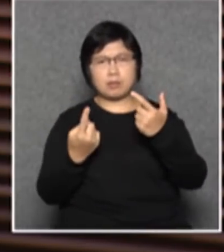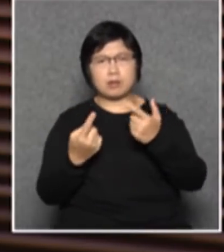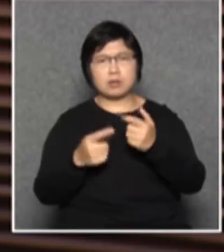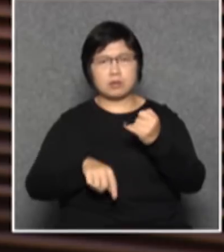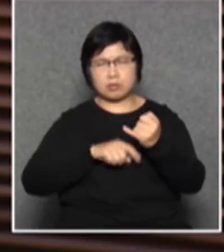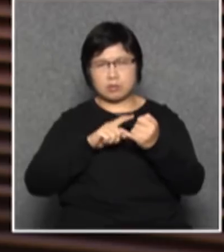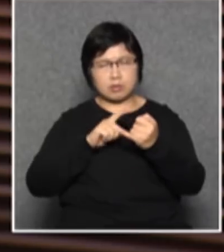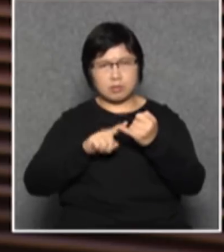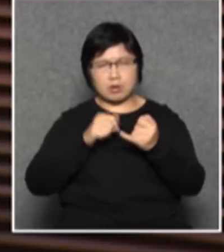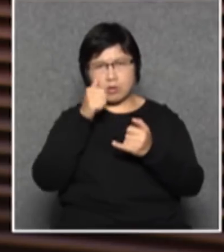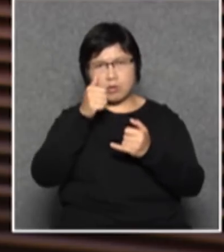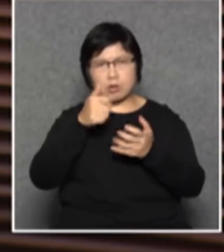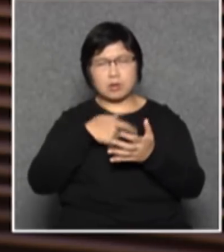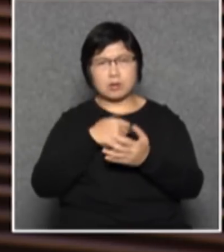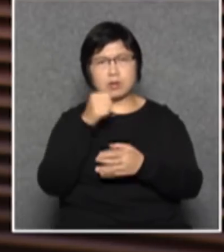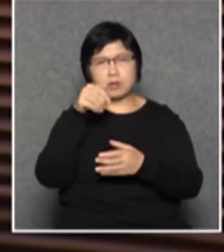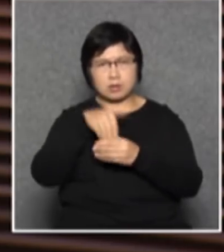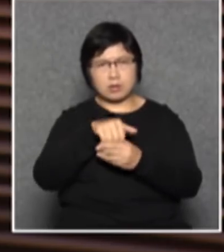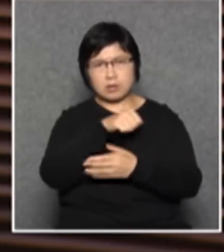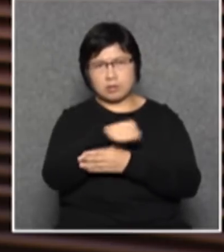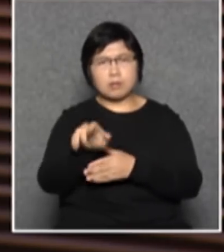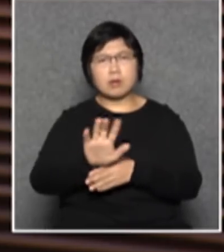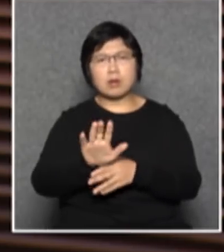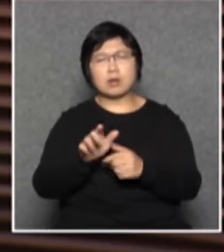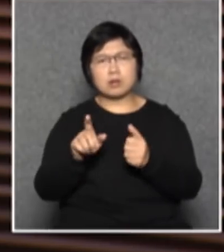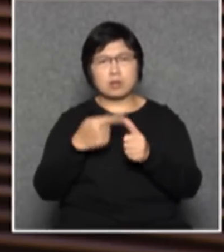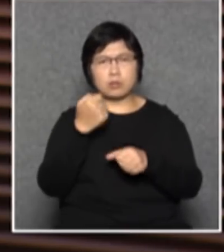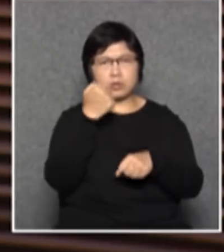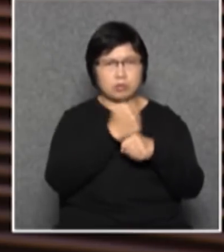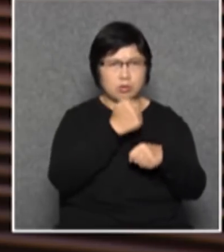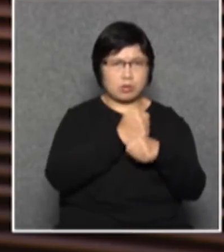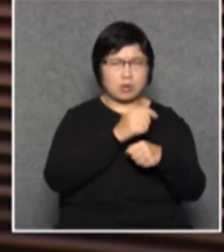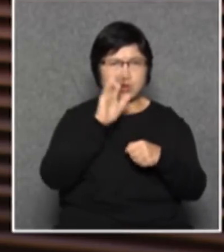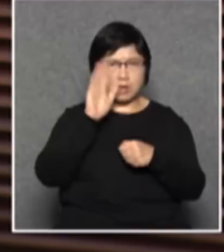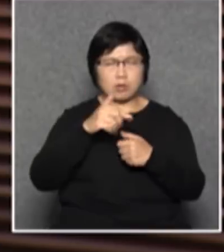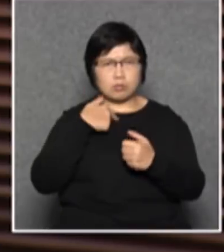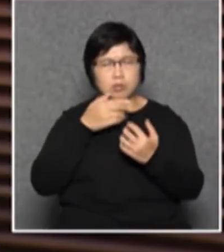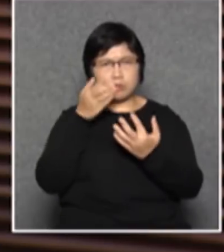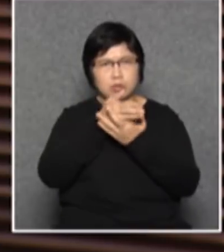路的方法不是否決政改，而是先實踐再爭取優化。